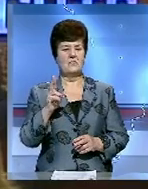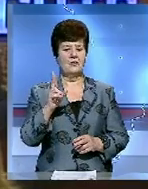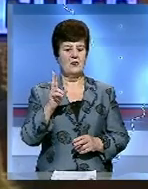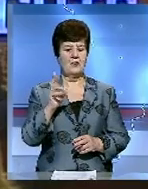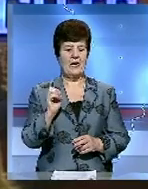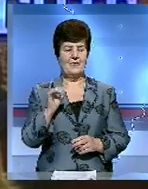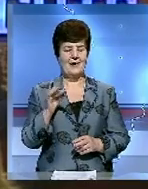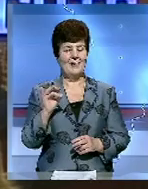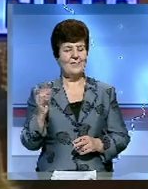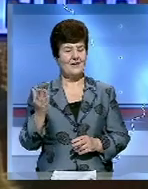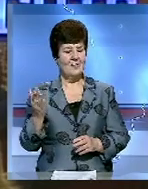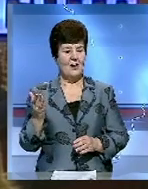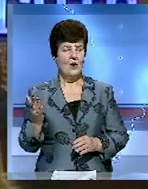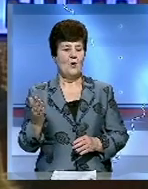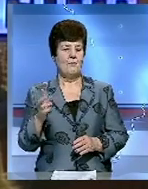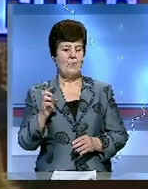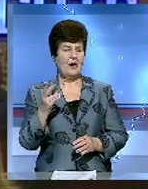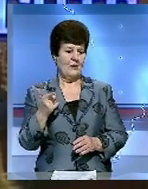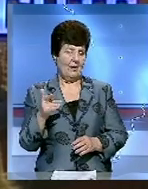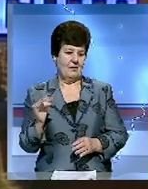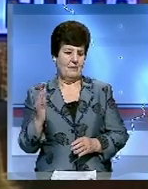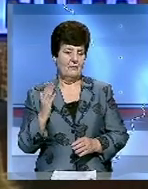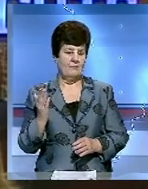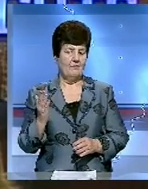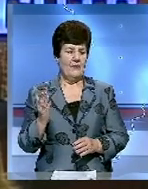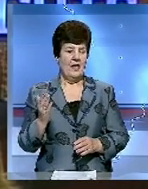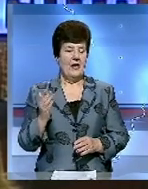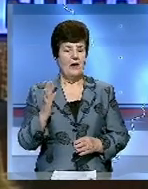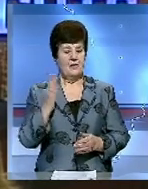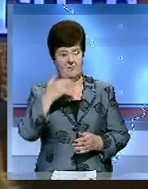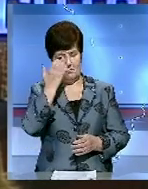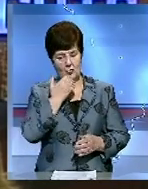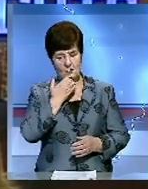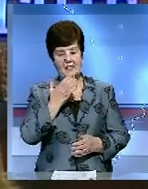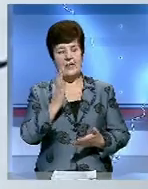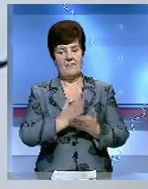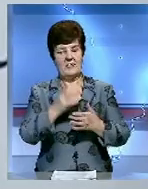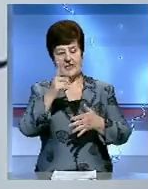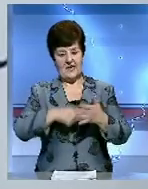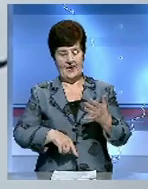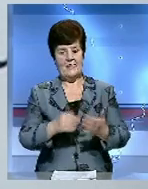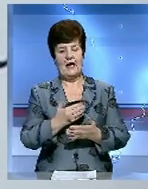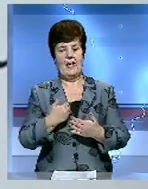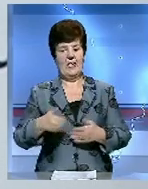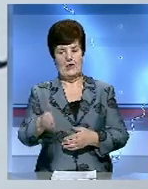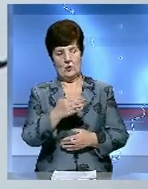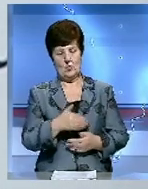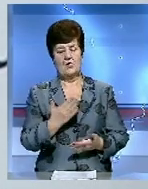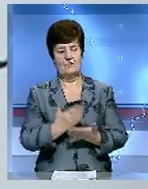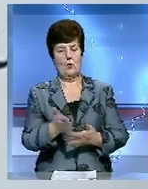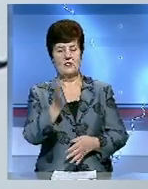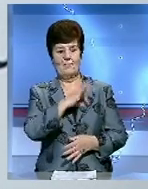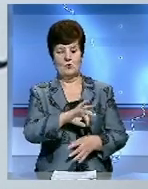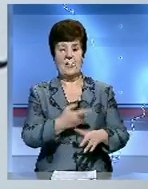Vă mulțumim că aveți încredere în noi și vreau să folosesc